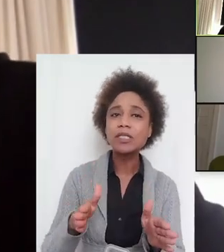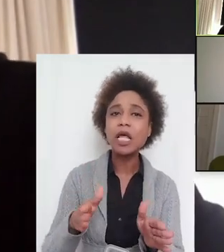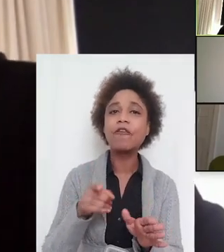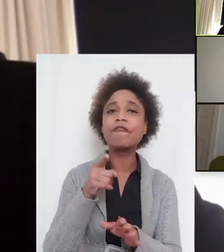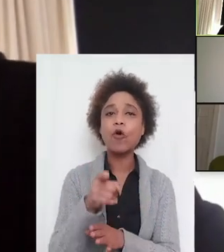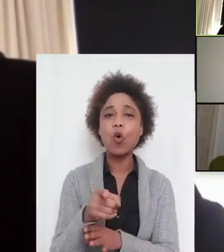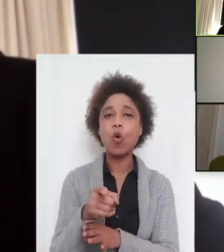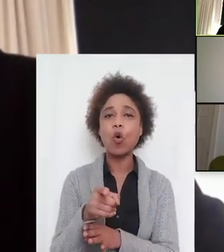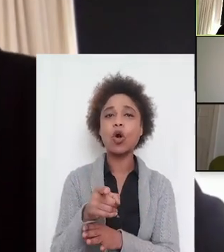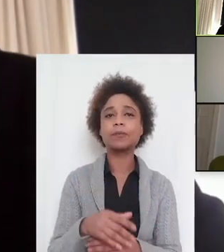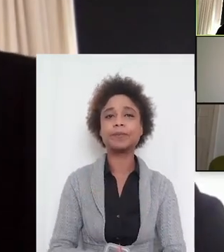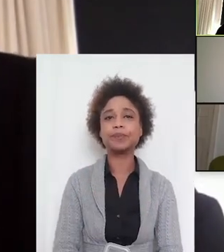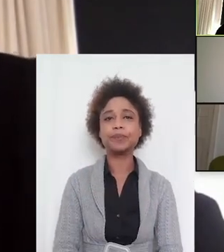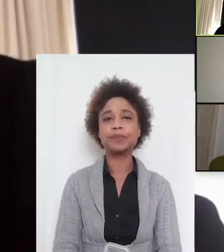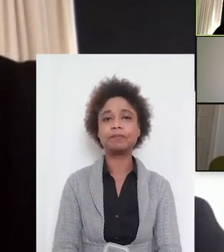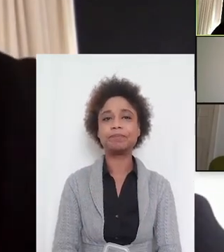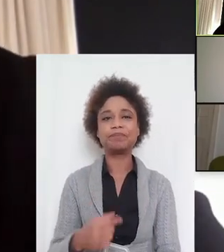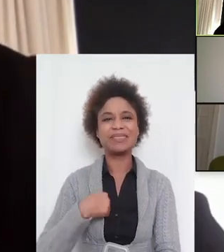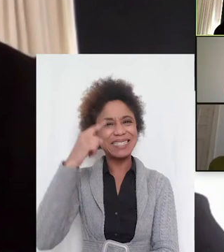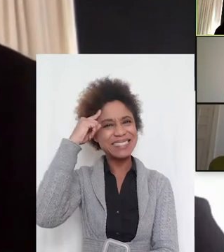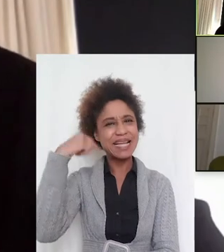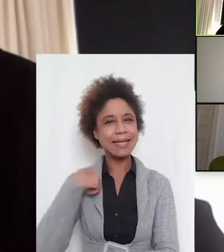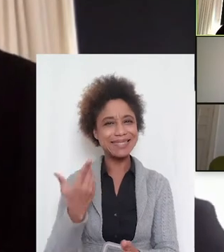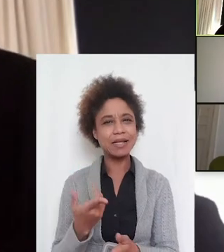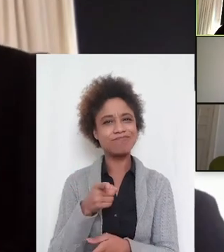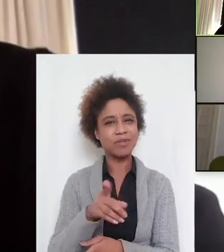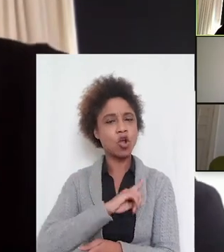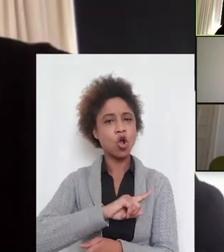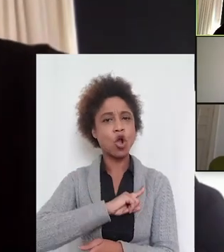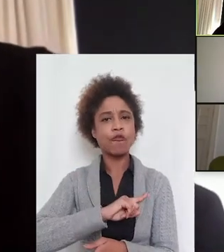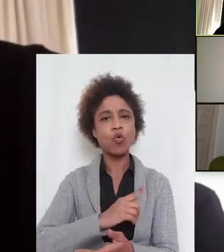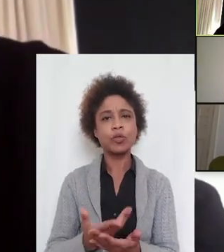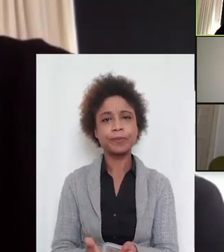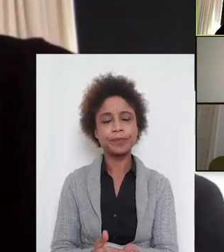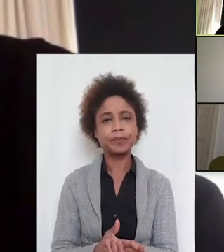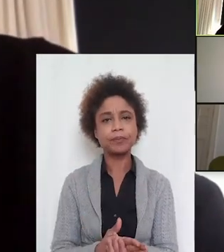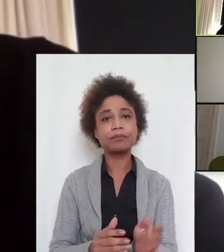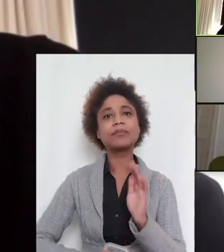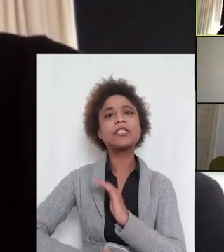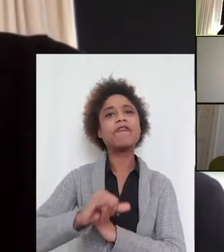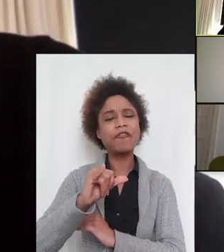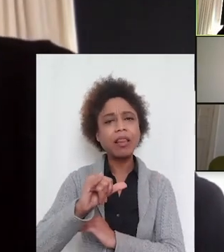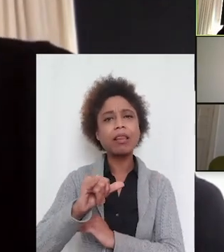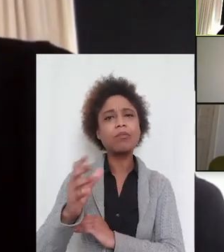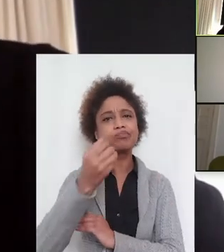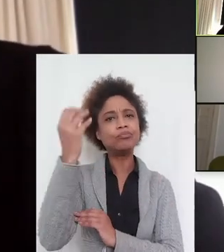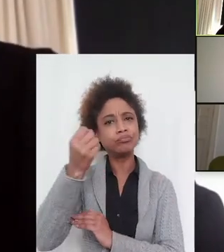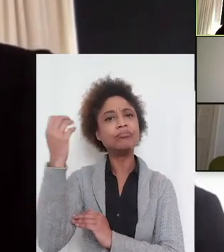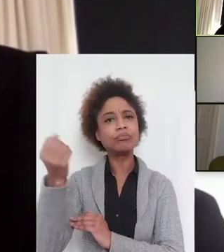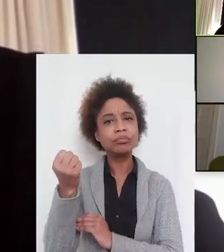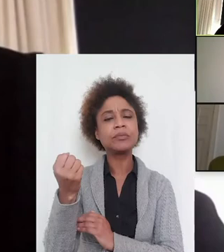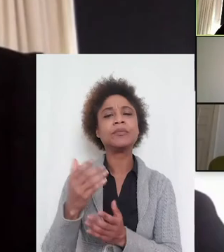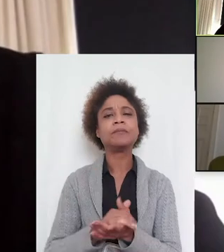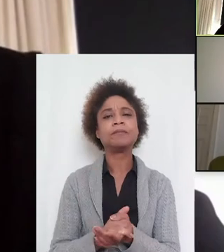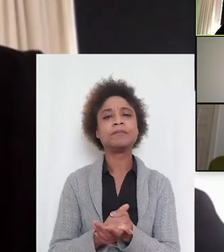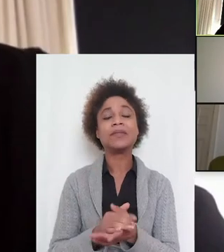En ik denk dat daar al gewoon een veel in te winnen is om gewoon